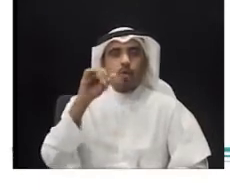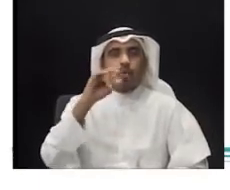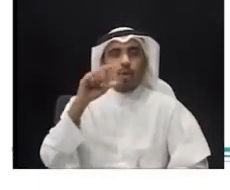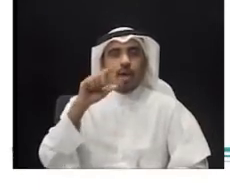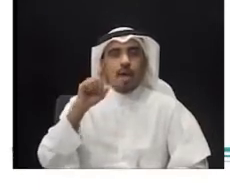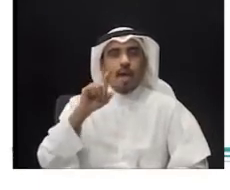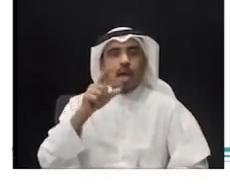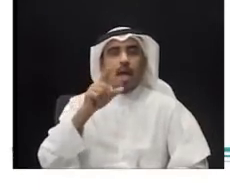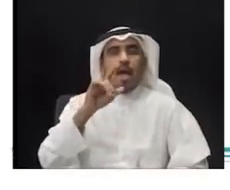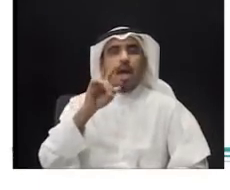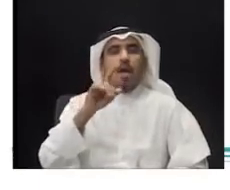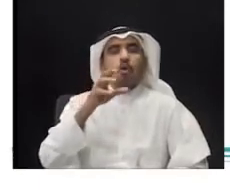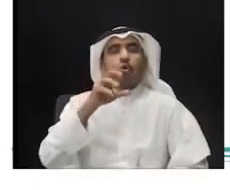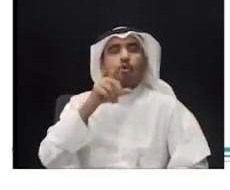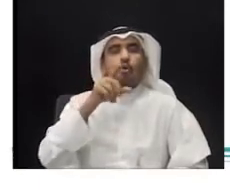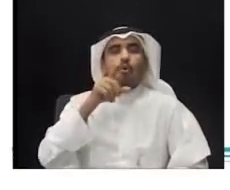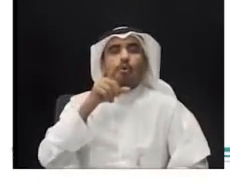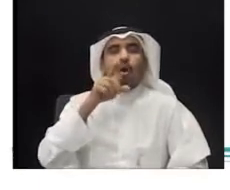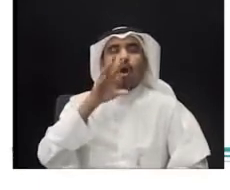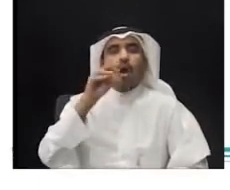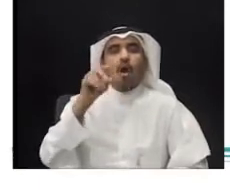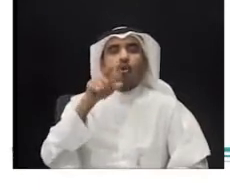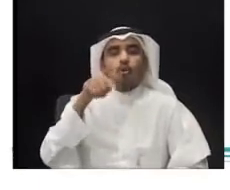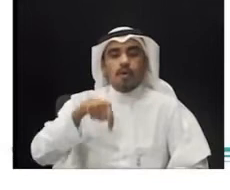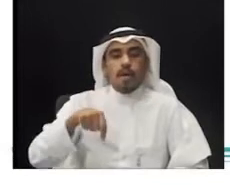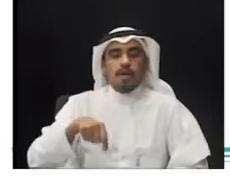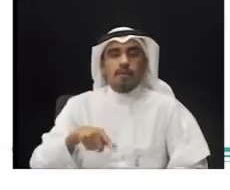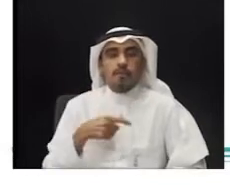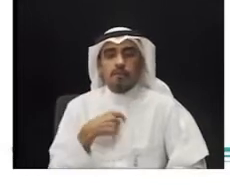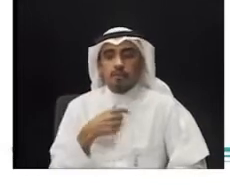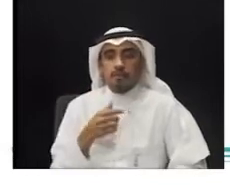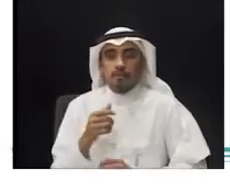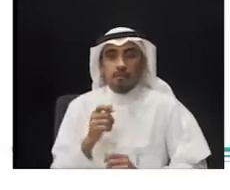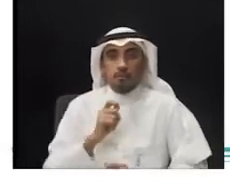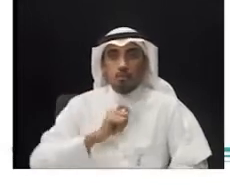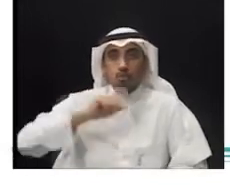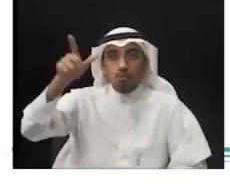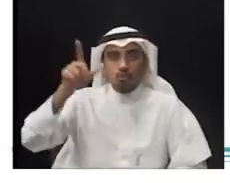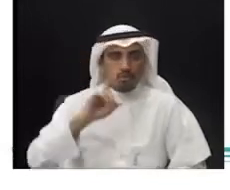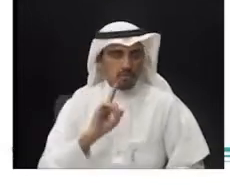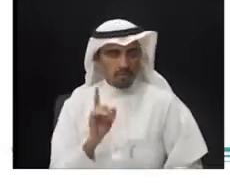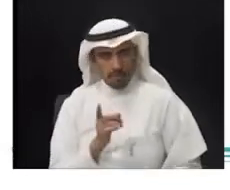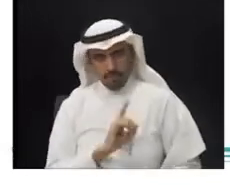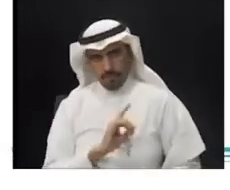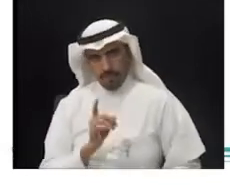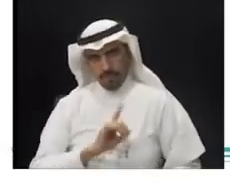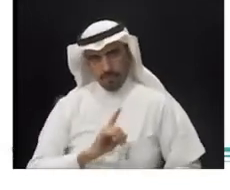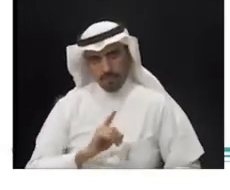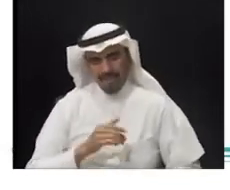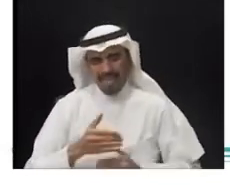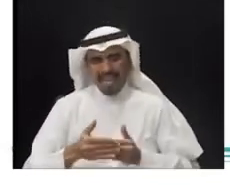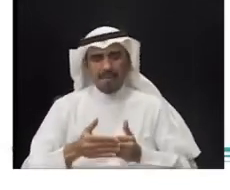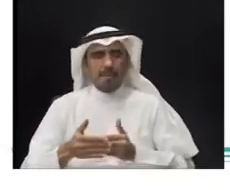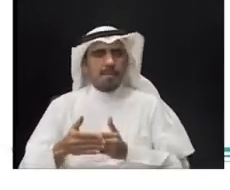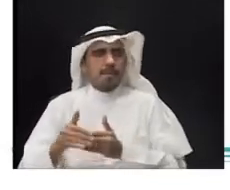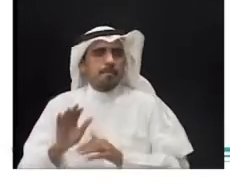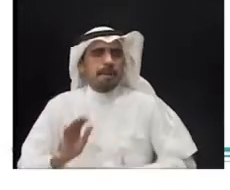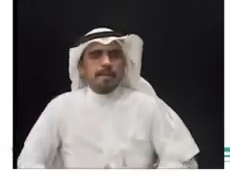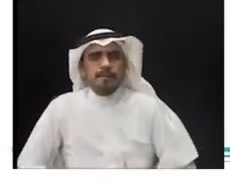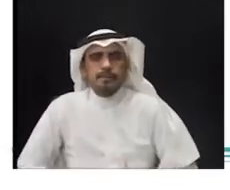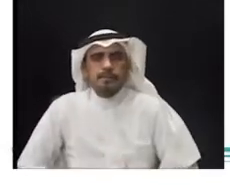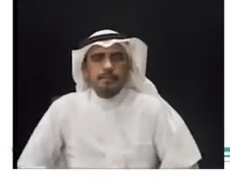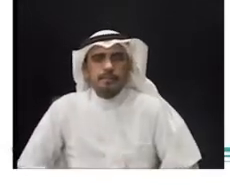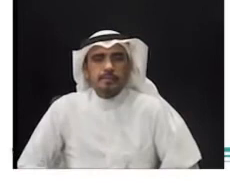وهذه وهؤلاء وهاهنا، لا نشير بهذه الأشياء إلى الأماكن البعيدة وإنما فقط